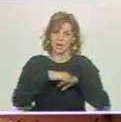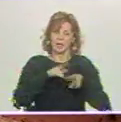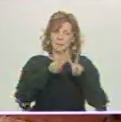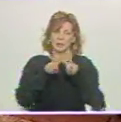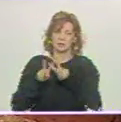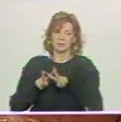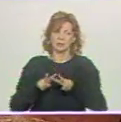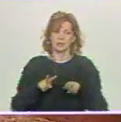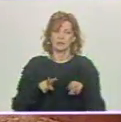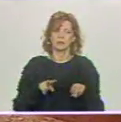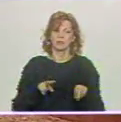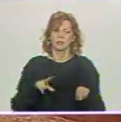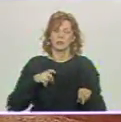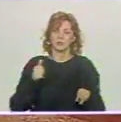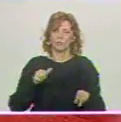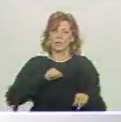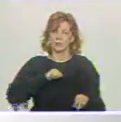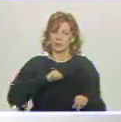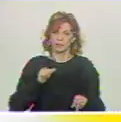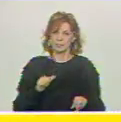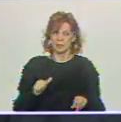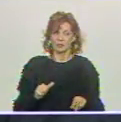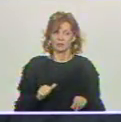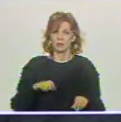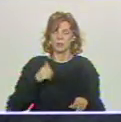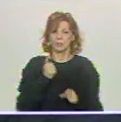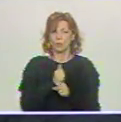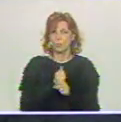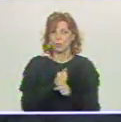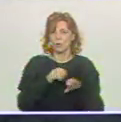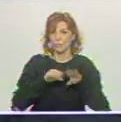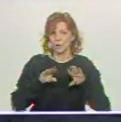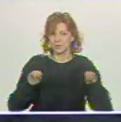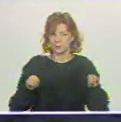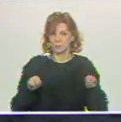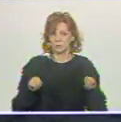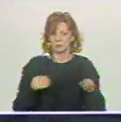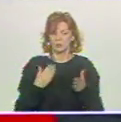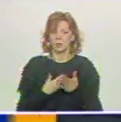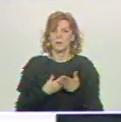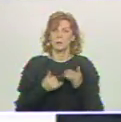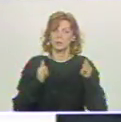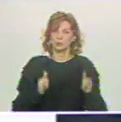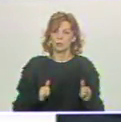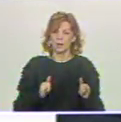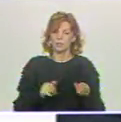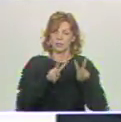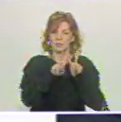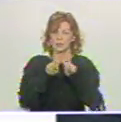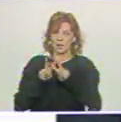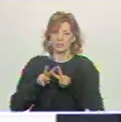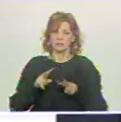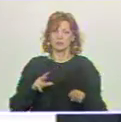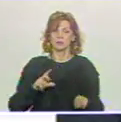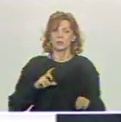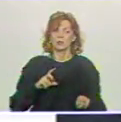o muncă de documentare de săptămâni, chiar luni de zile. Modul de elaborare al unei postări este puțin ciudat. Noi